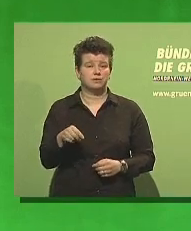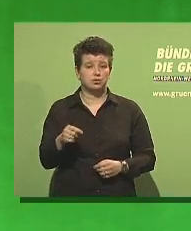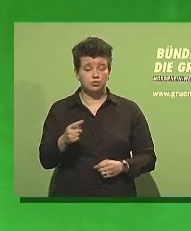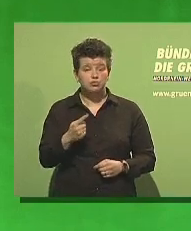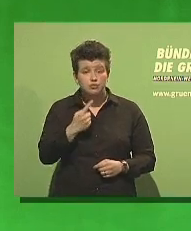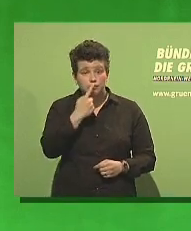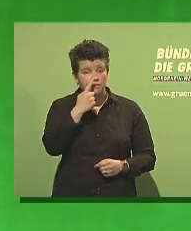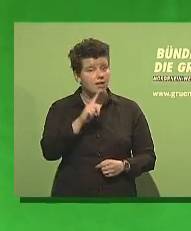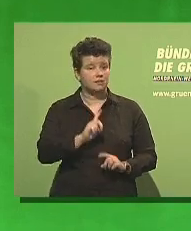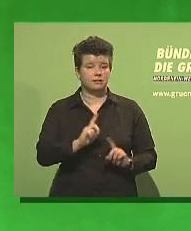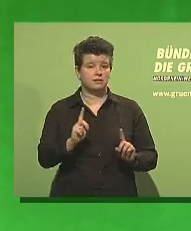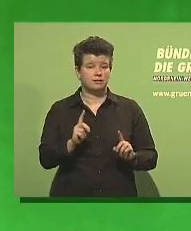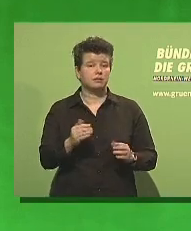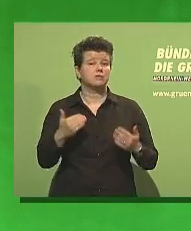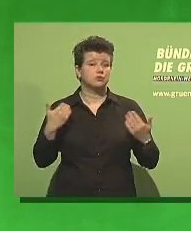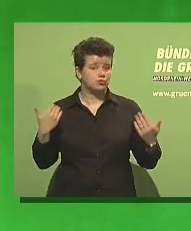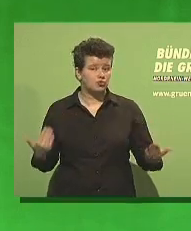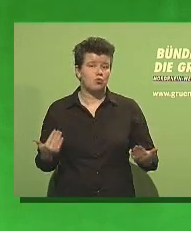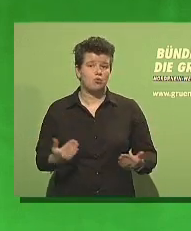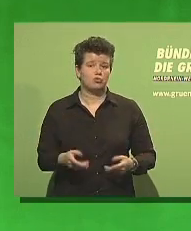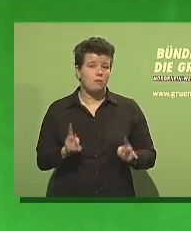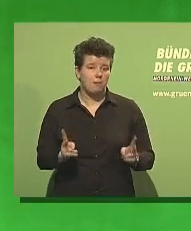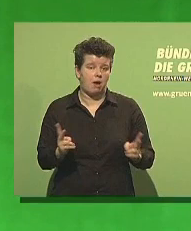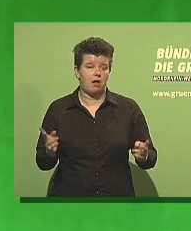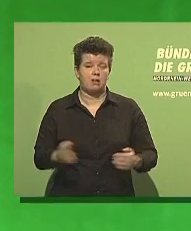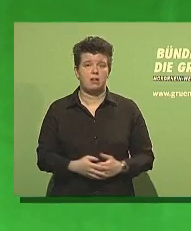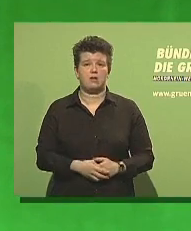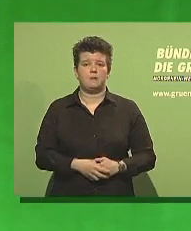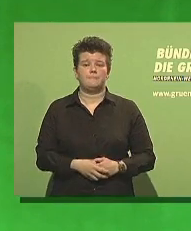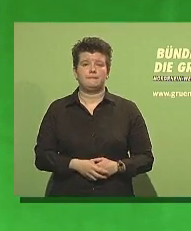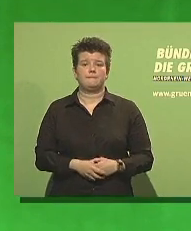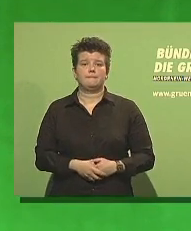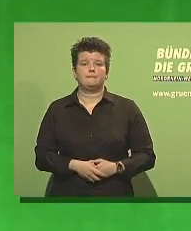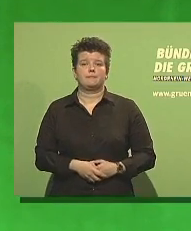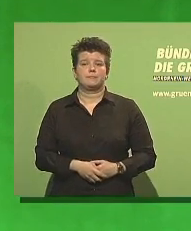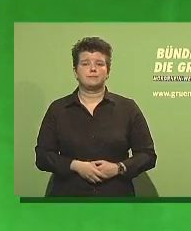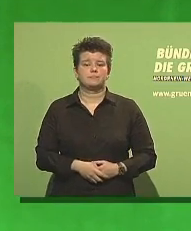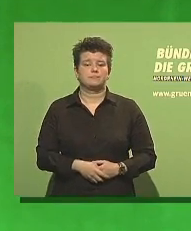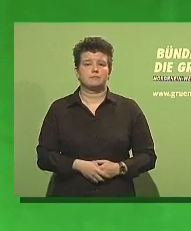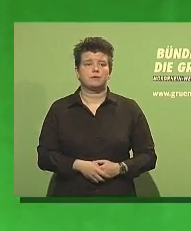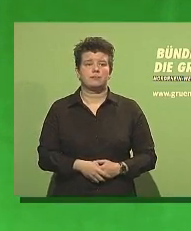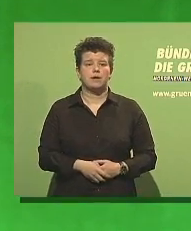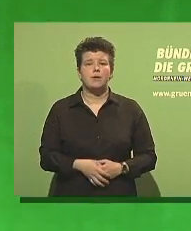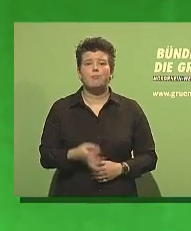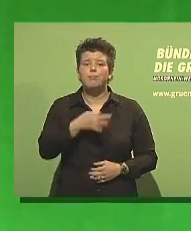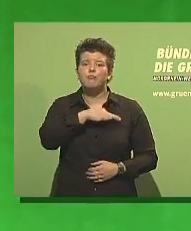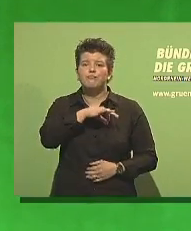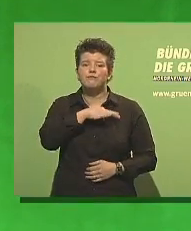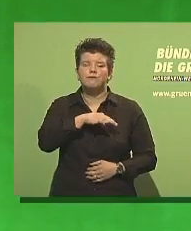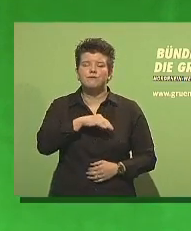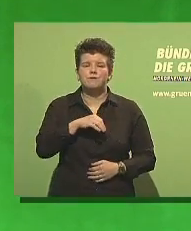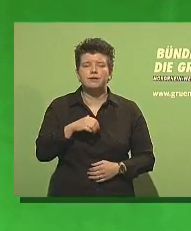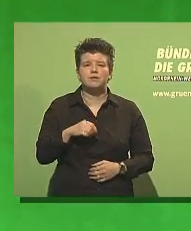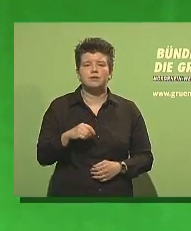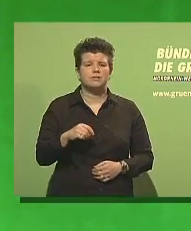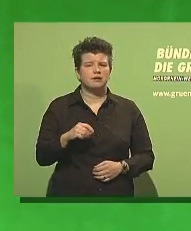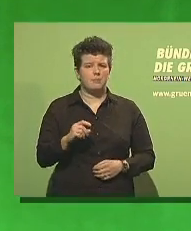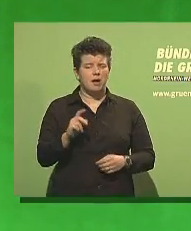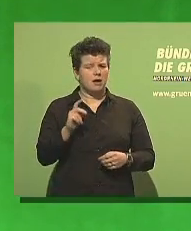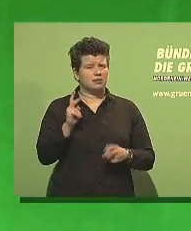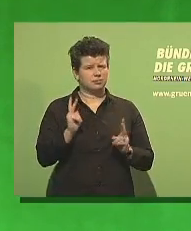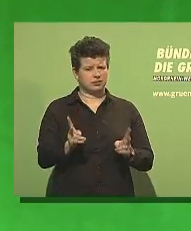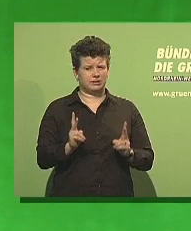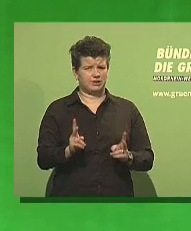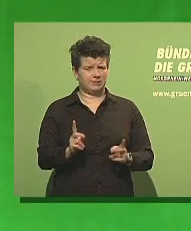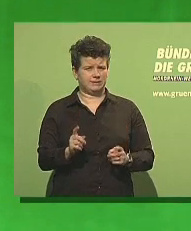Programm. Merkantilismus statt Menschenrechten, Profit statt globale Gerechtigkeit. Und darum lasst